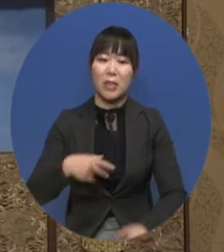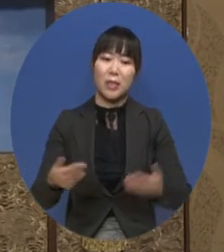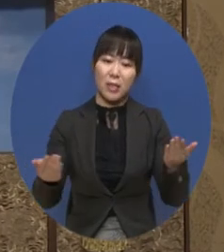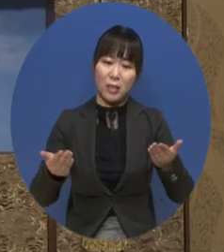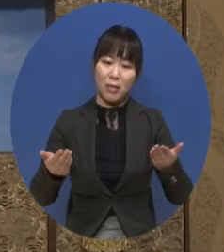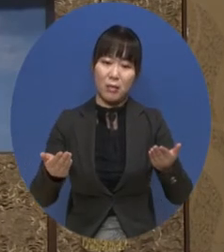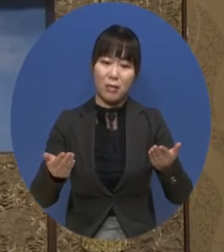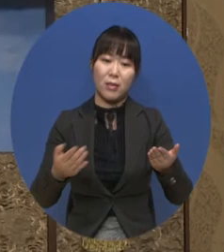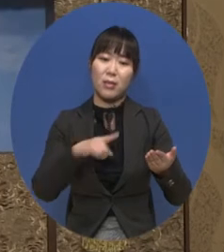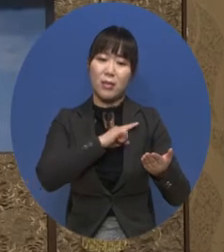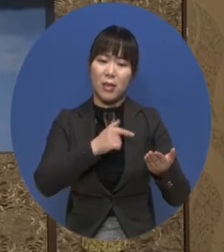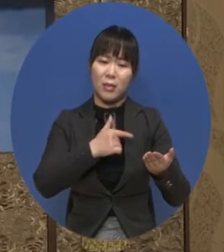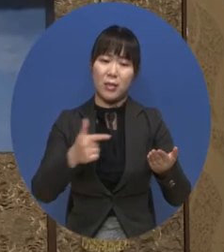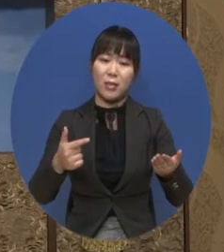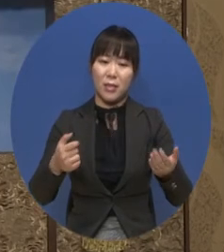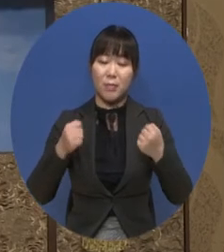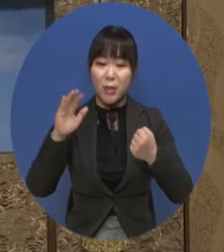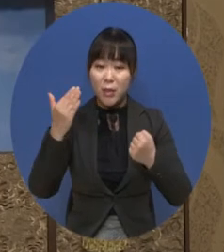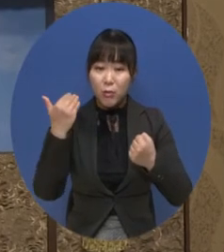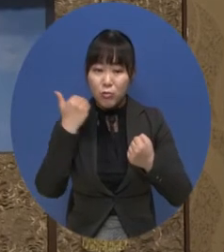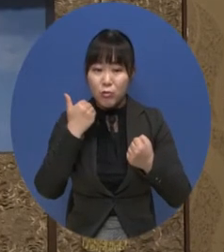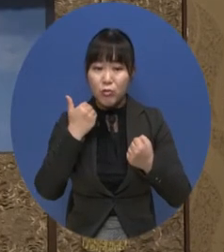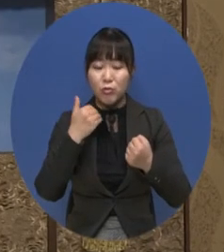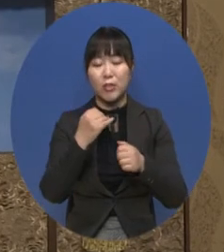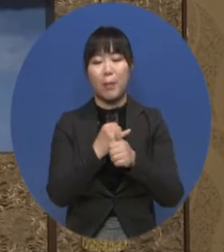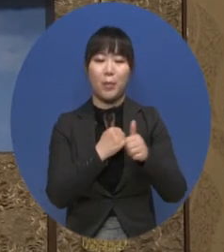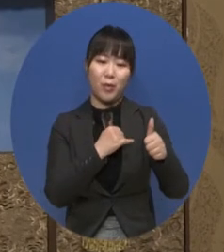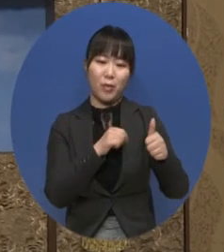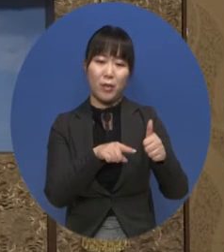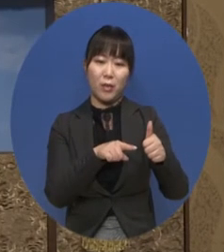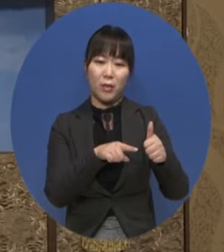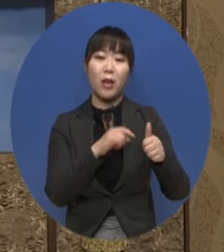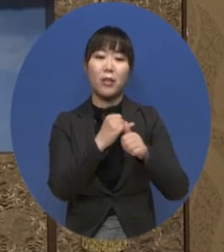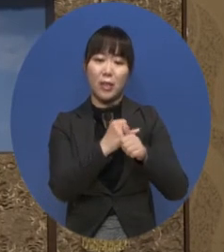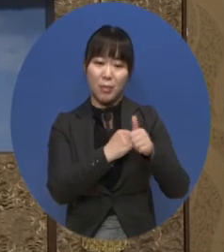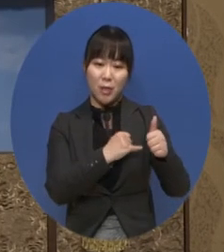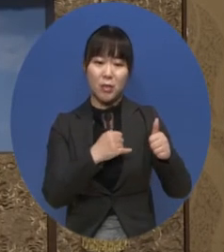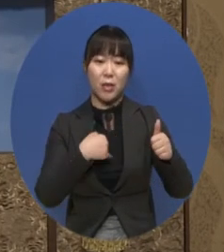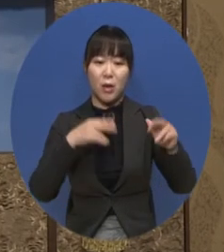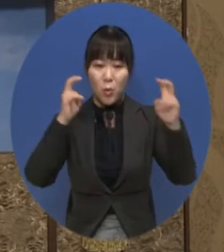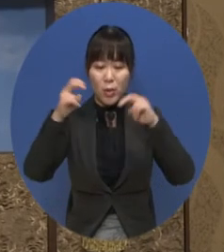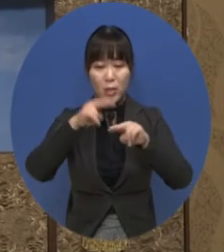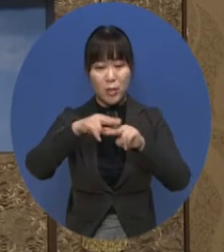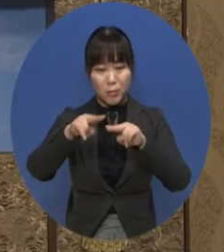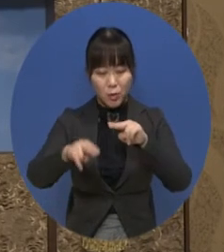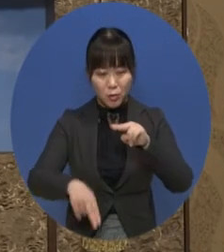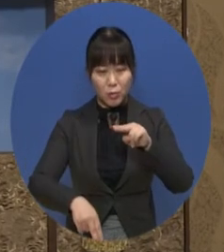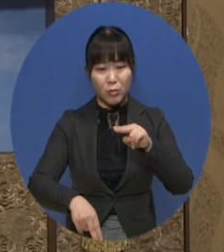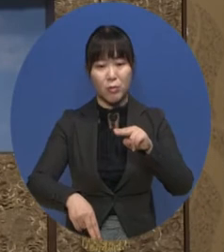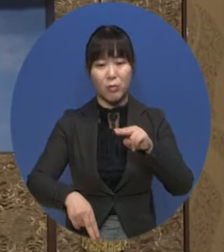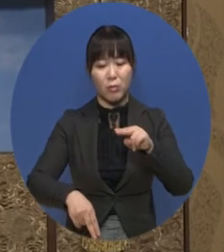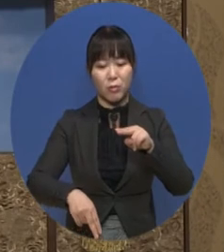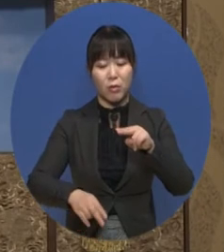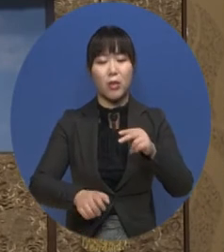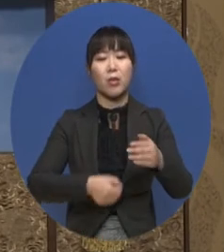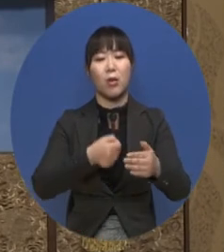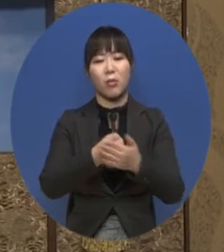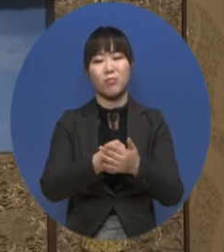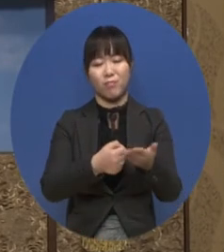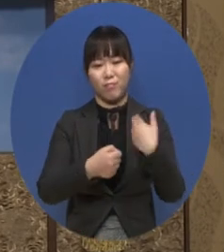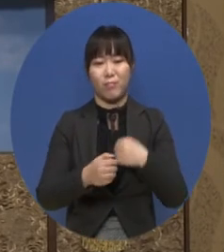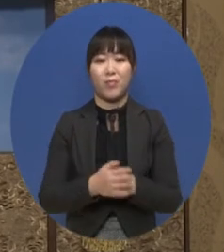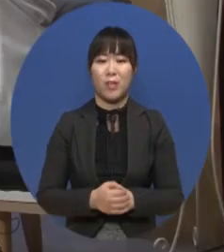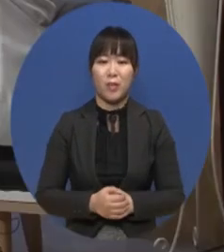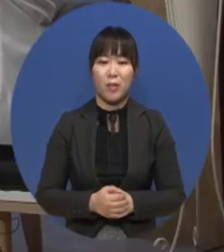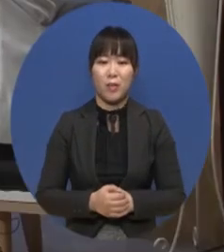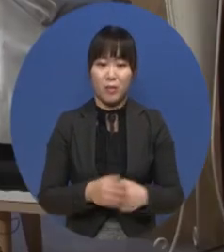하는데 저한테 가장 큰 힘이 되는 게 저희 남편이거든요. 저희 남편이 제가 회사를 그만두도록 결정을 해줬어요. 그러니까